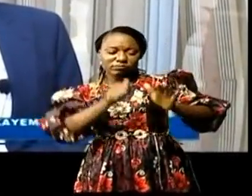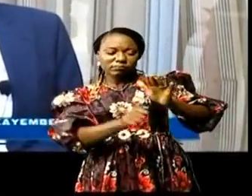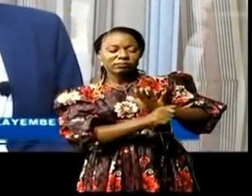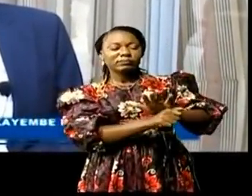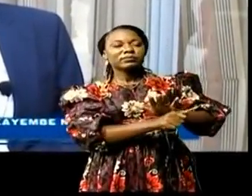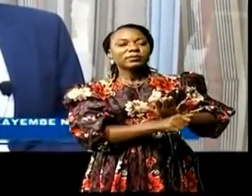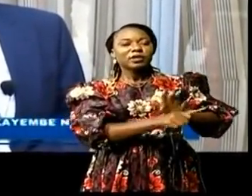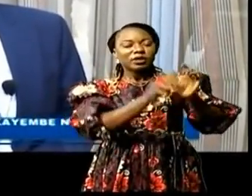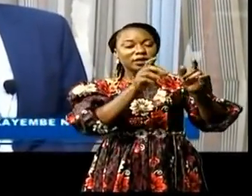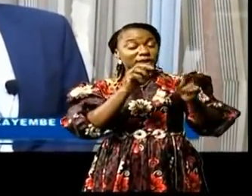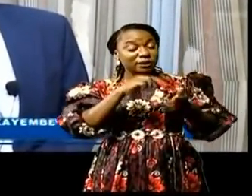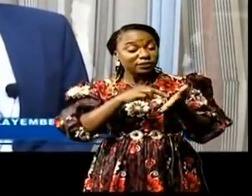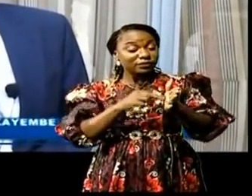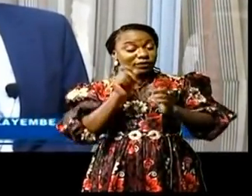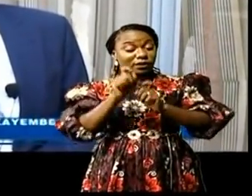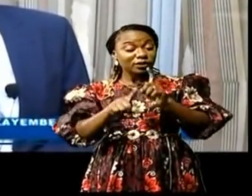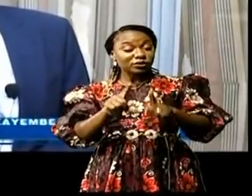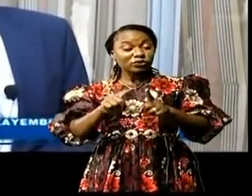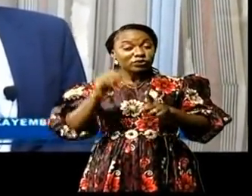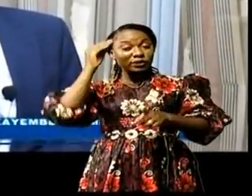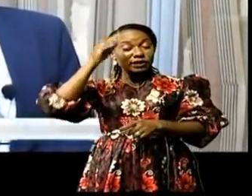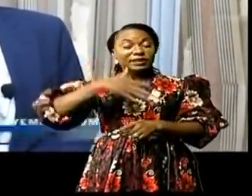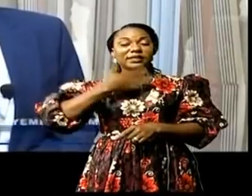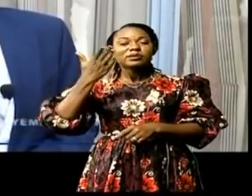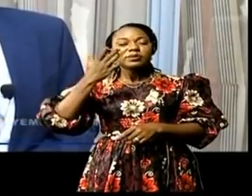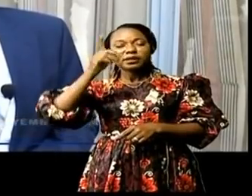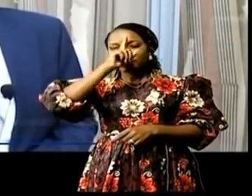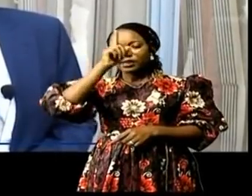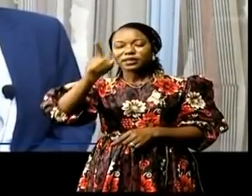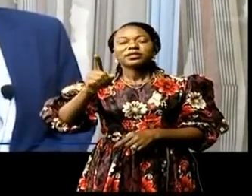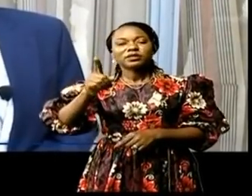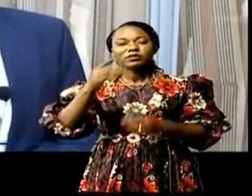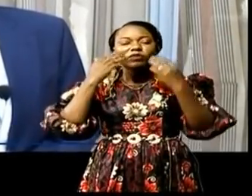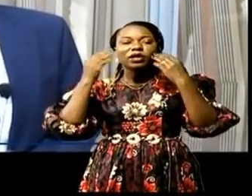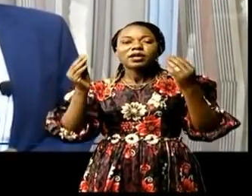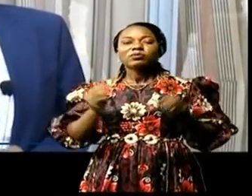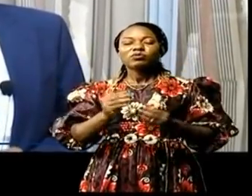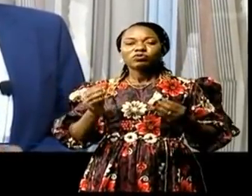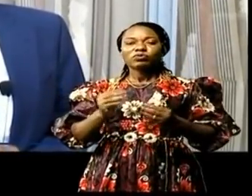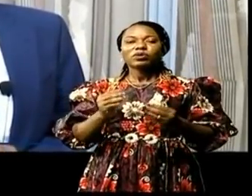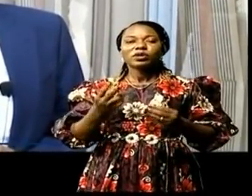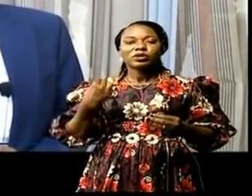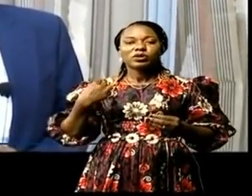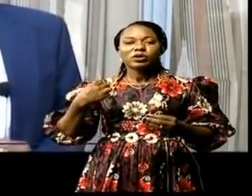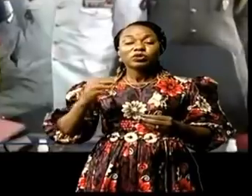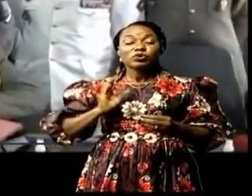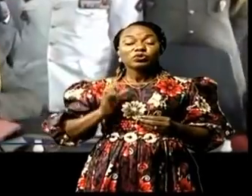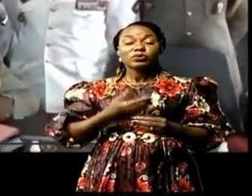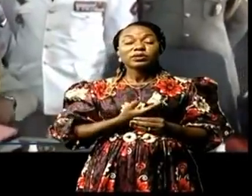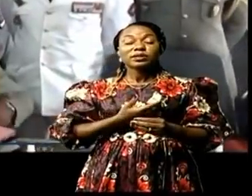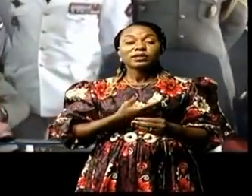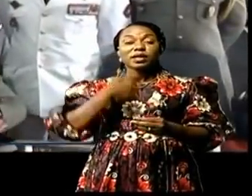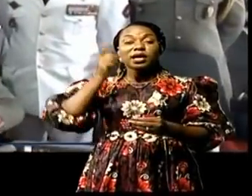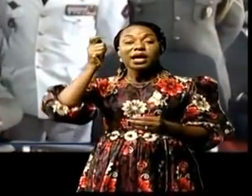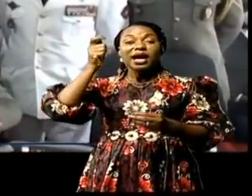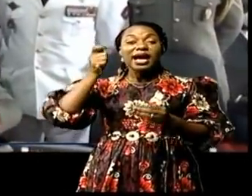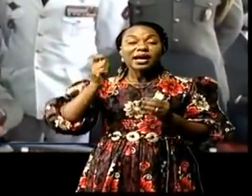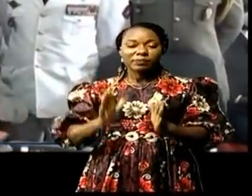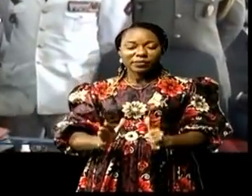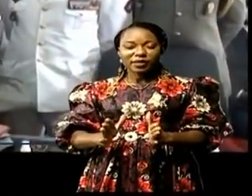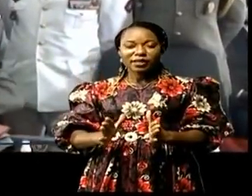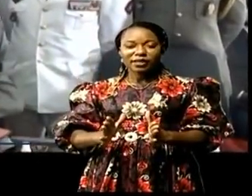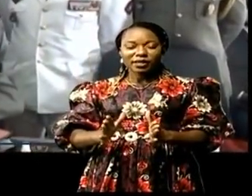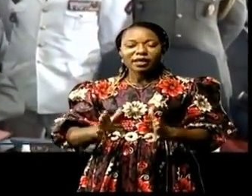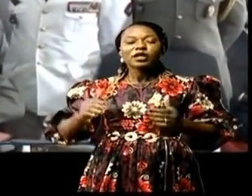une question d'esprit, de l'intelligence. Voilà pourquoi notre armée se joint à